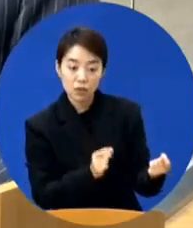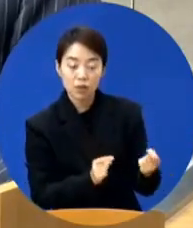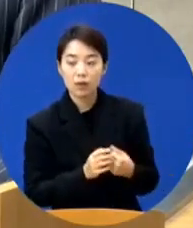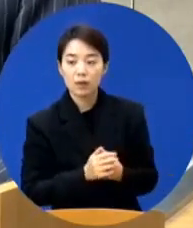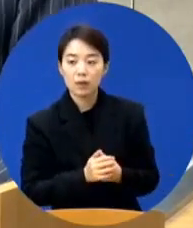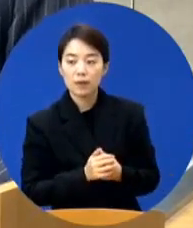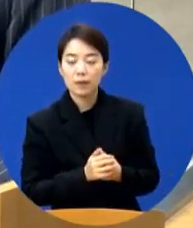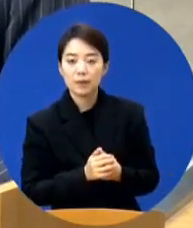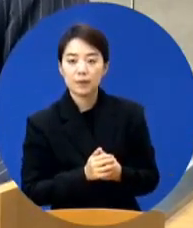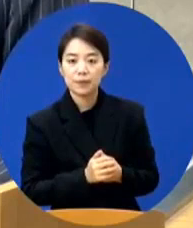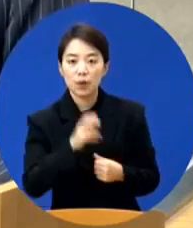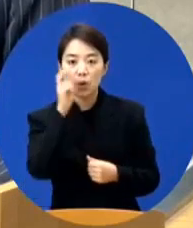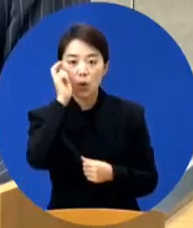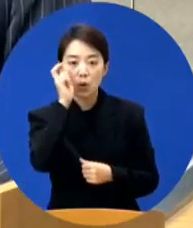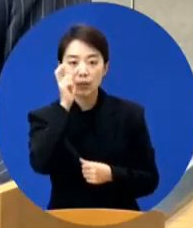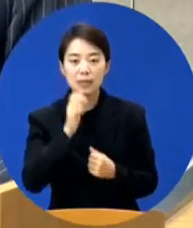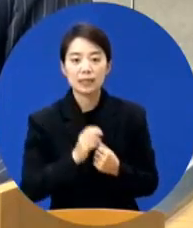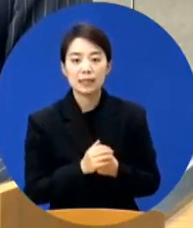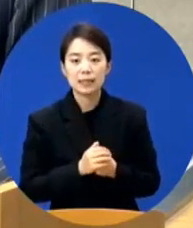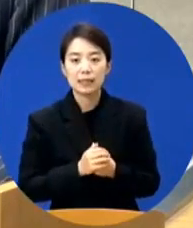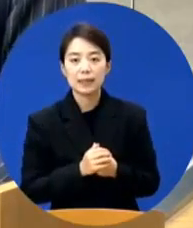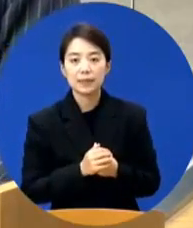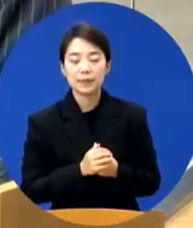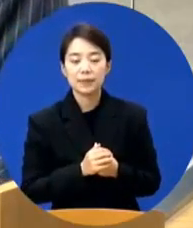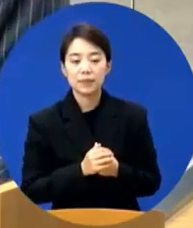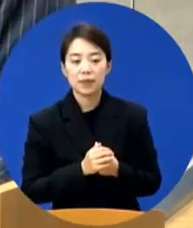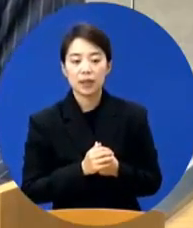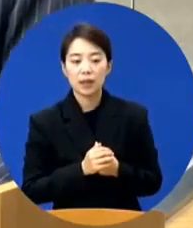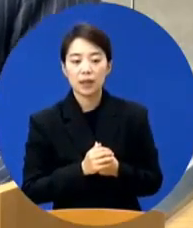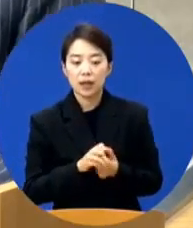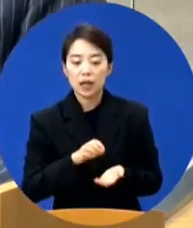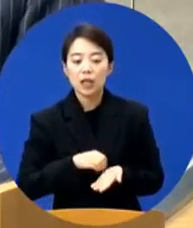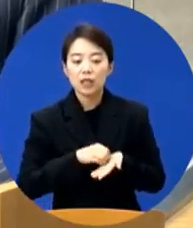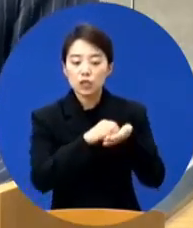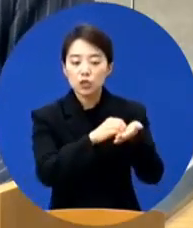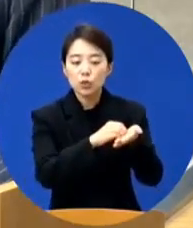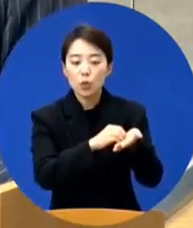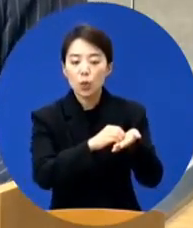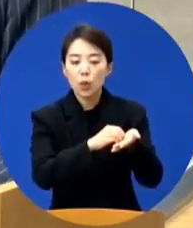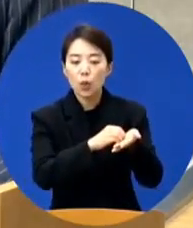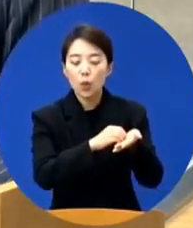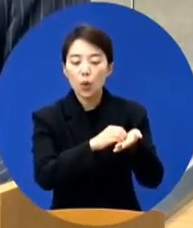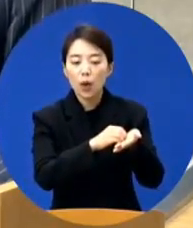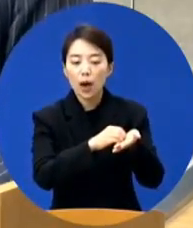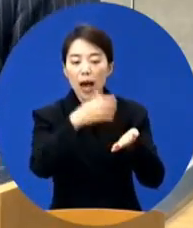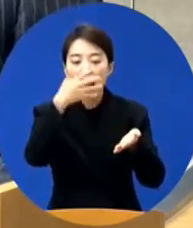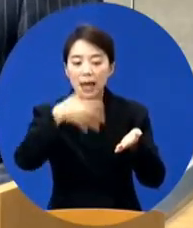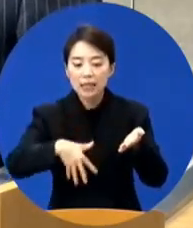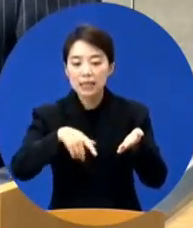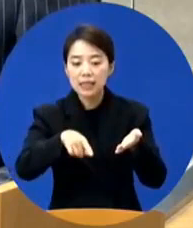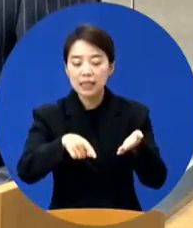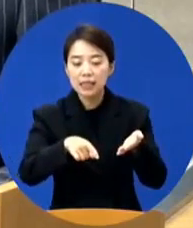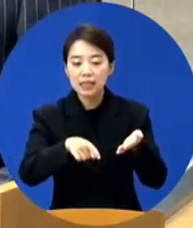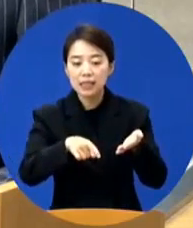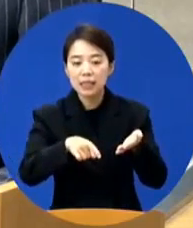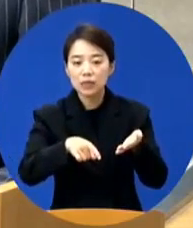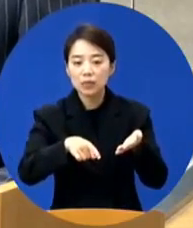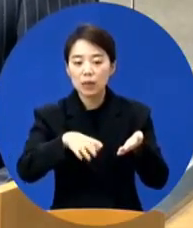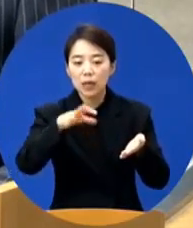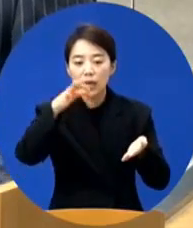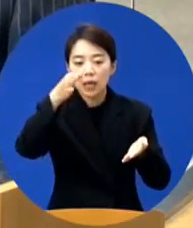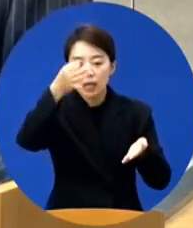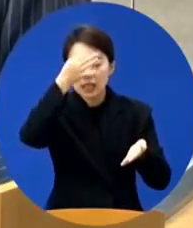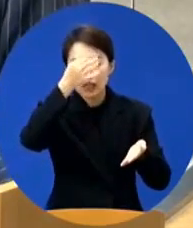그러시면은 혹시 등록이 안 돼 있는 우리가 소위 말하는 아마추어 예술인,